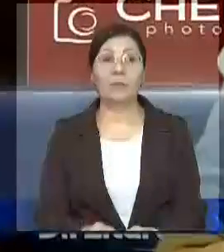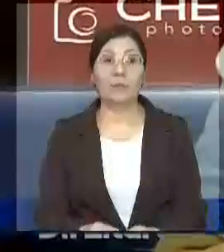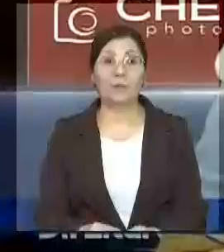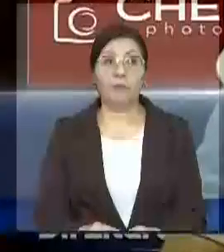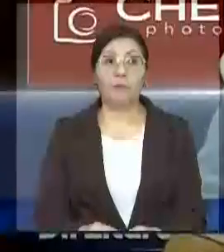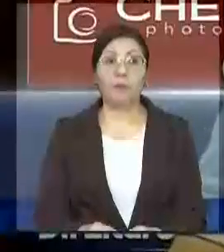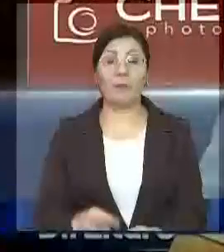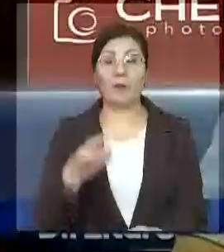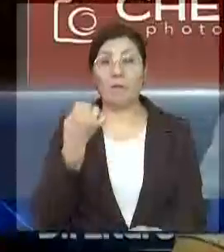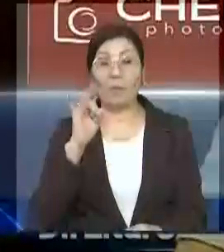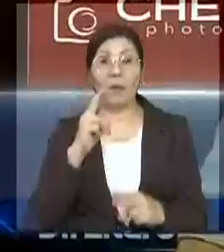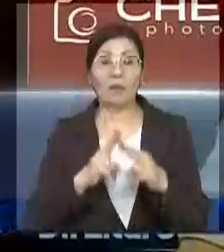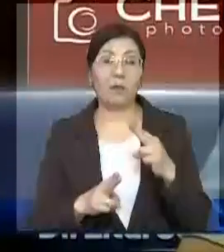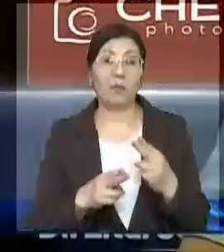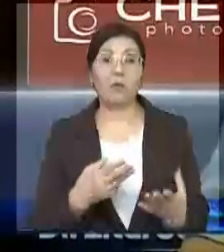и, соответственно,